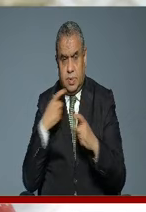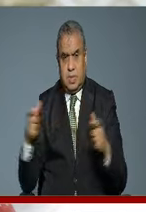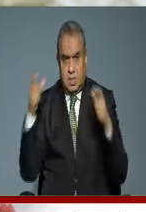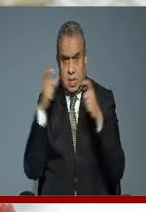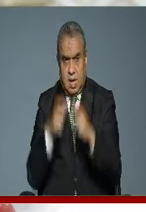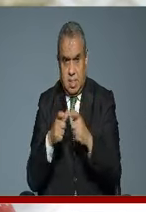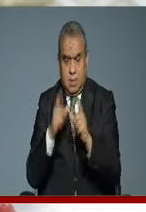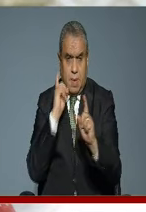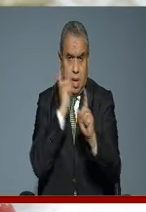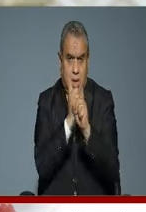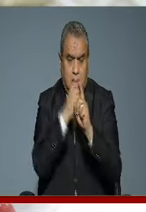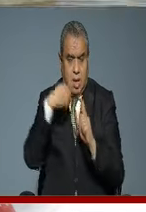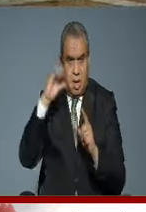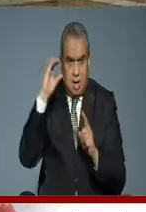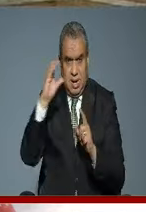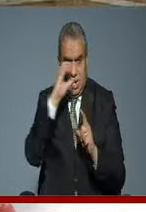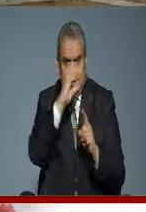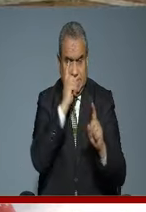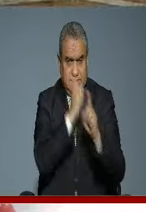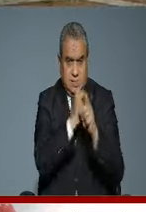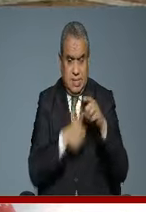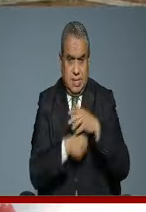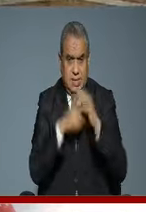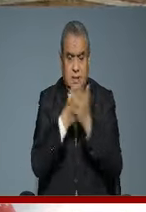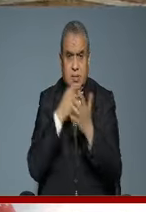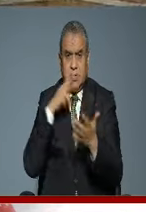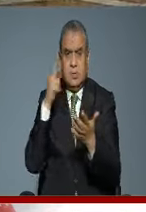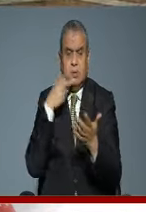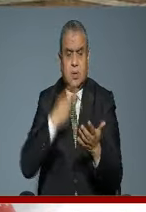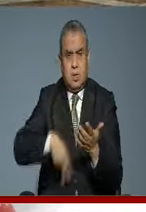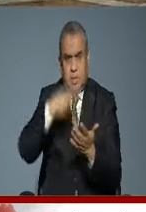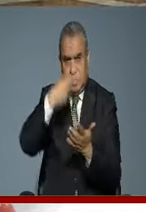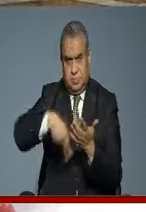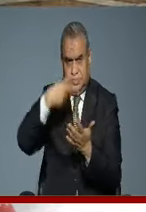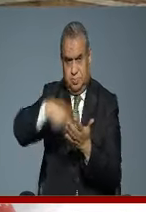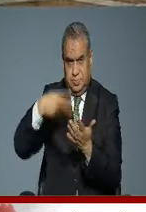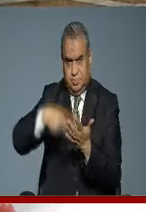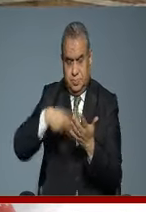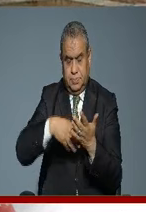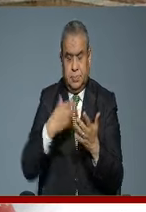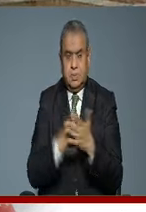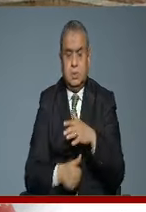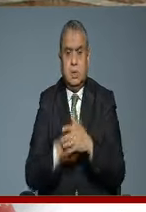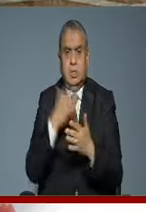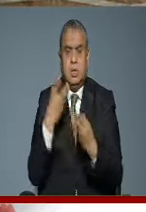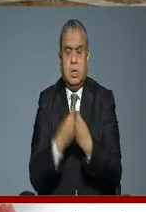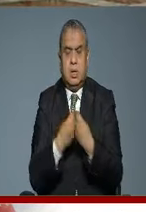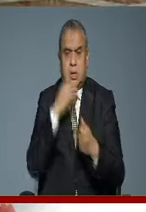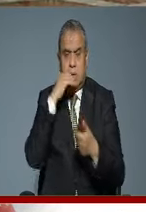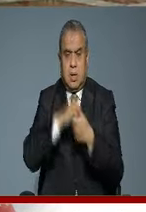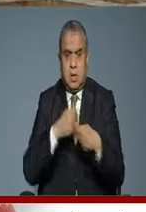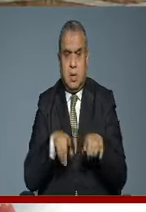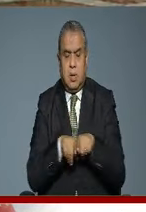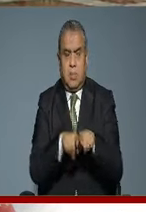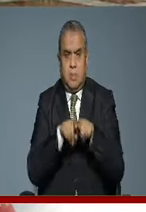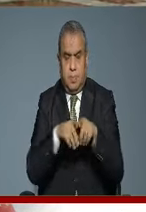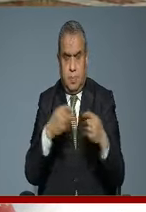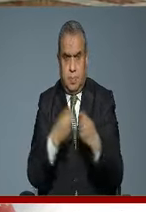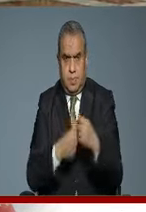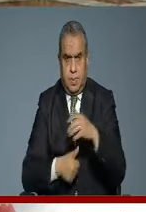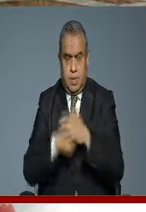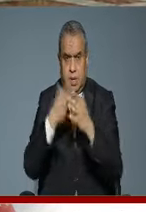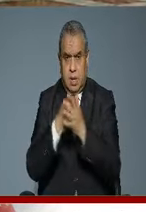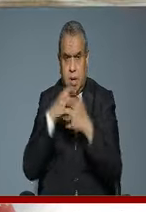السيسي ناقشنا الموضوعات والإجراءات التي من شأنها أن تجعل تعاوننا ينمو مرة أخرى في المجال